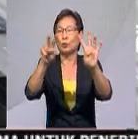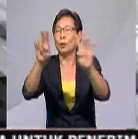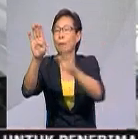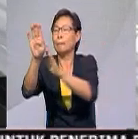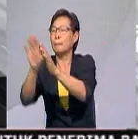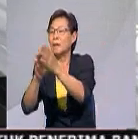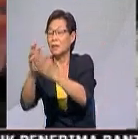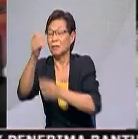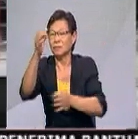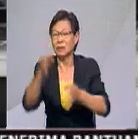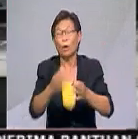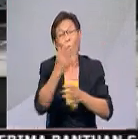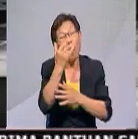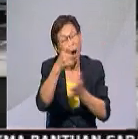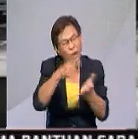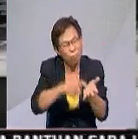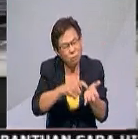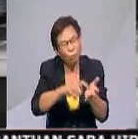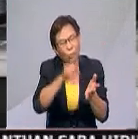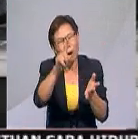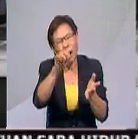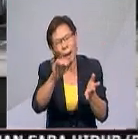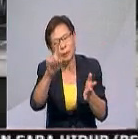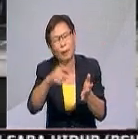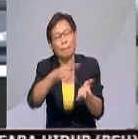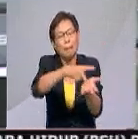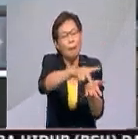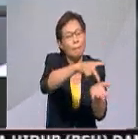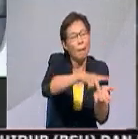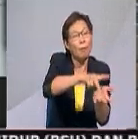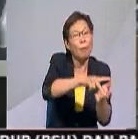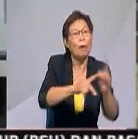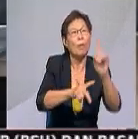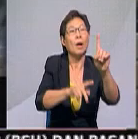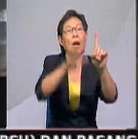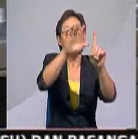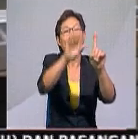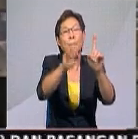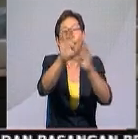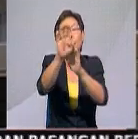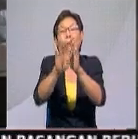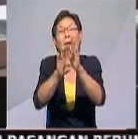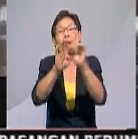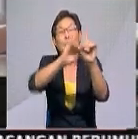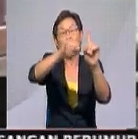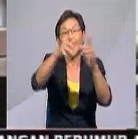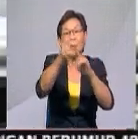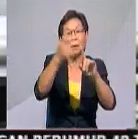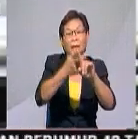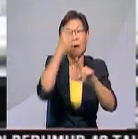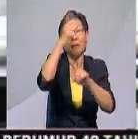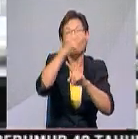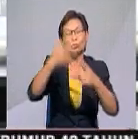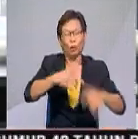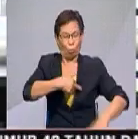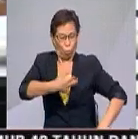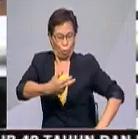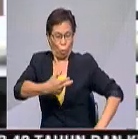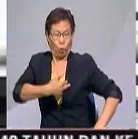RM45.2 bilion. Hal berkenaan kerana hutang 1MDB menelan perbelanjaan RM150 bilion dan kerajaan telah